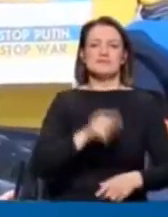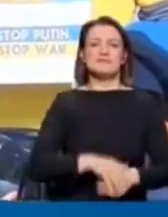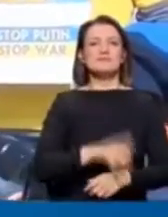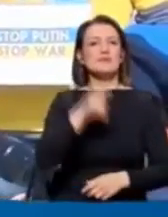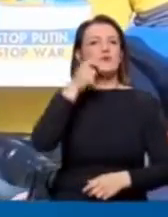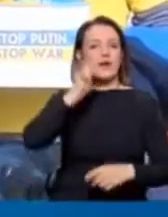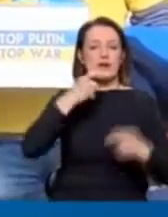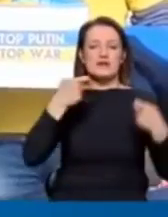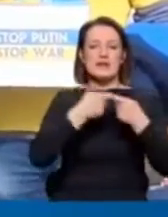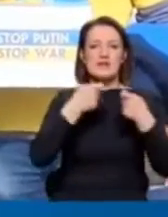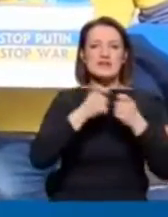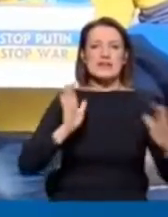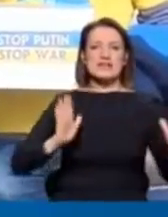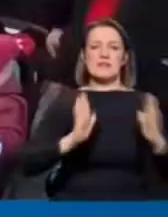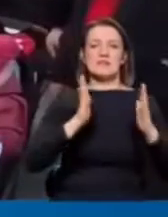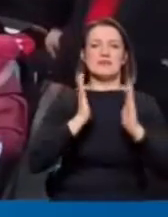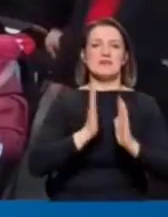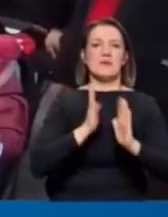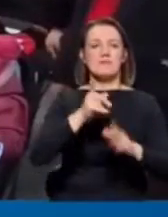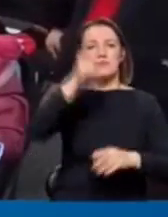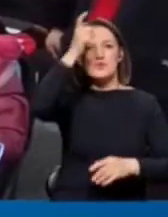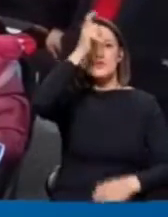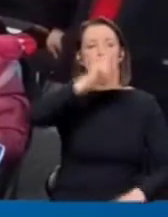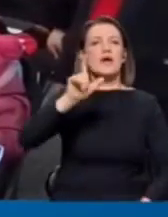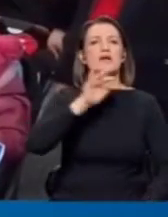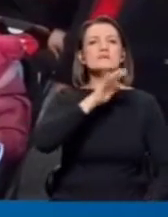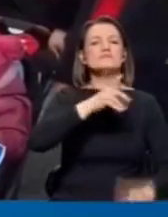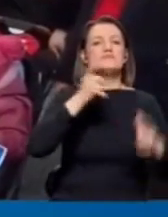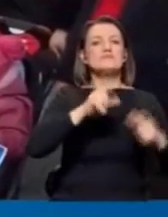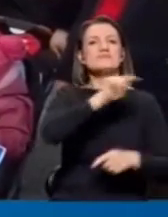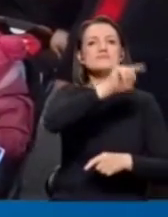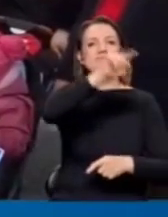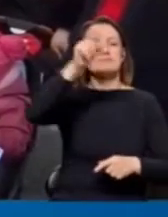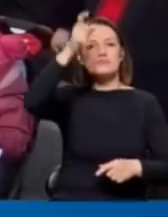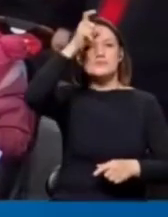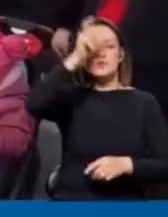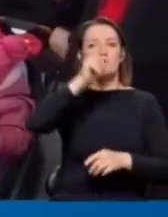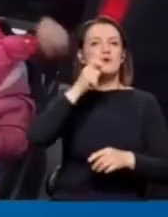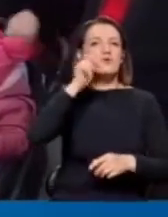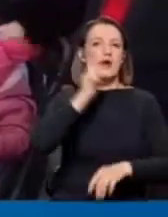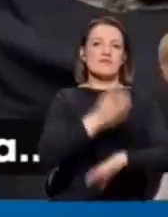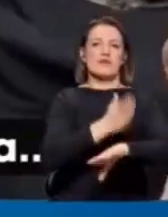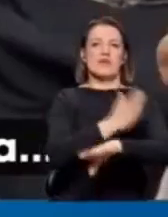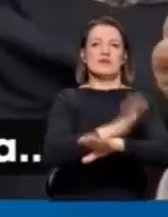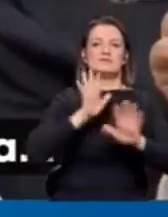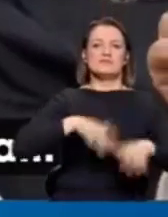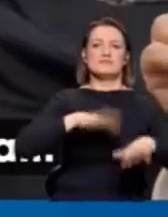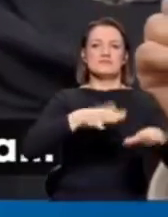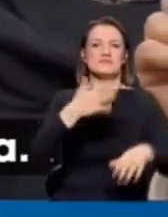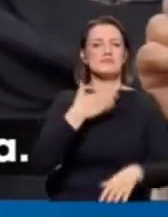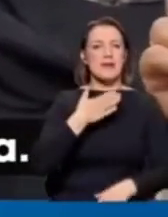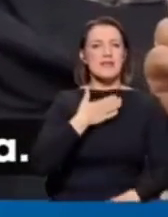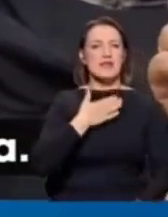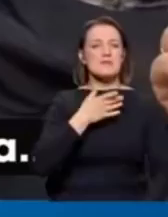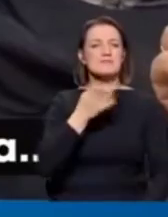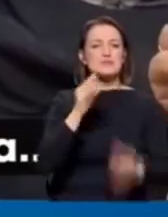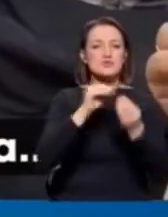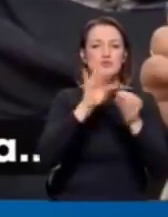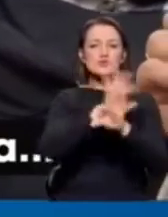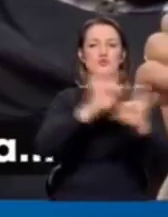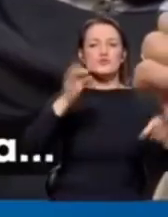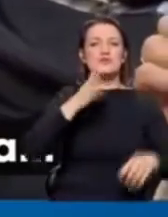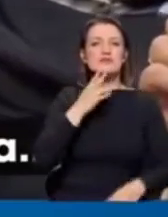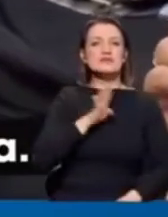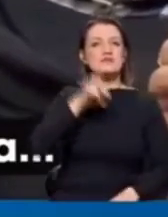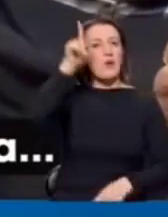Ukrayna'daki savaşa tepkilerde sürüyor Türkiye'nin birçok şehrinde Ukrayna bugün sokaktaydı benim masum Kızım orada